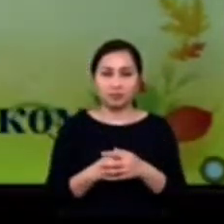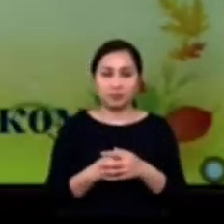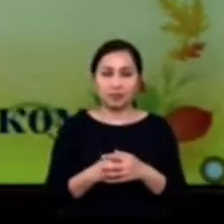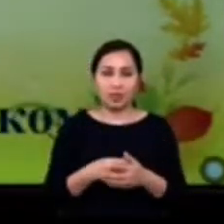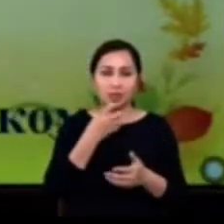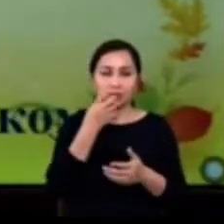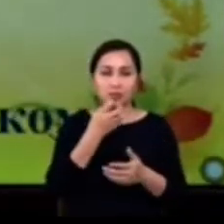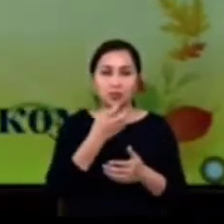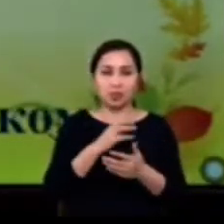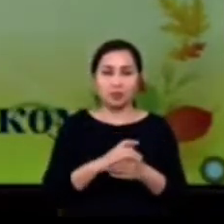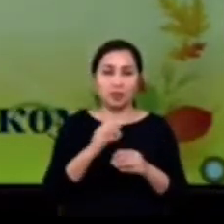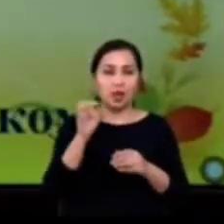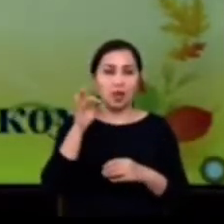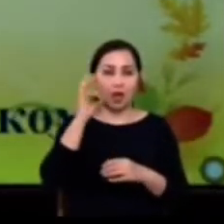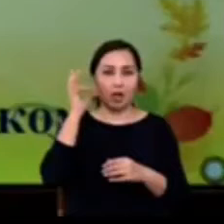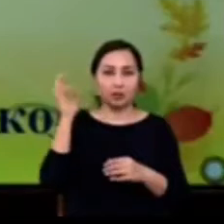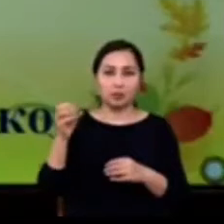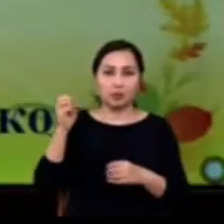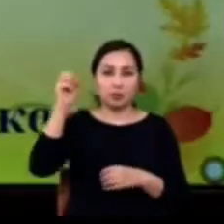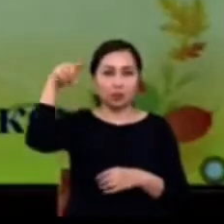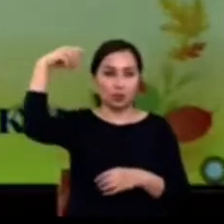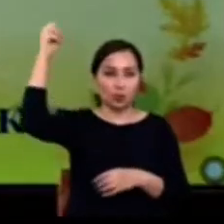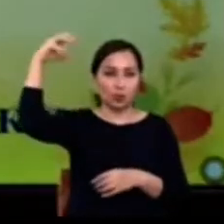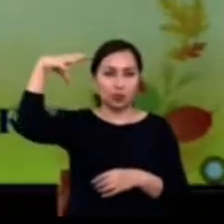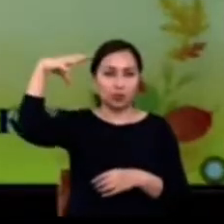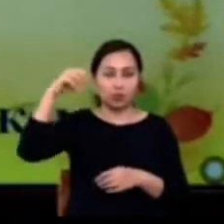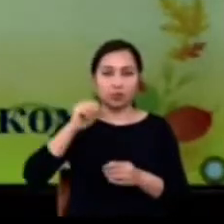с теплым осенним солнышком.